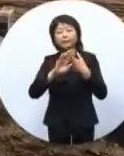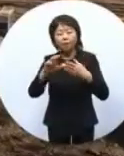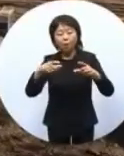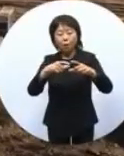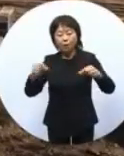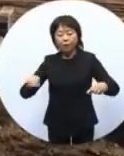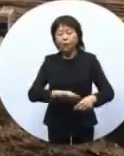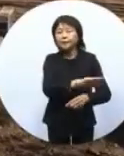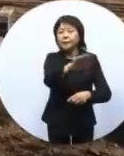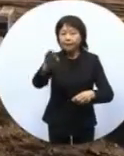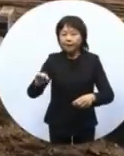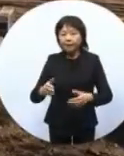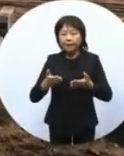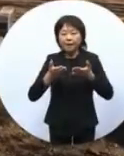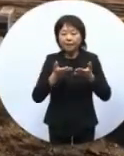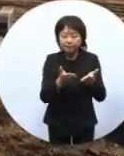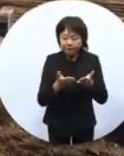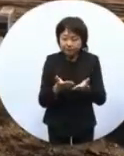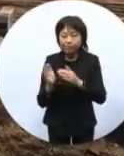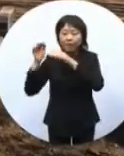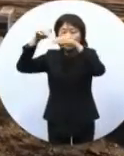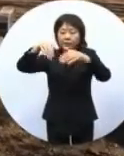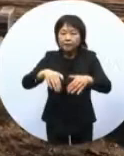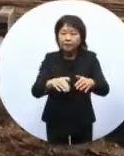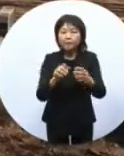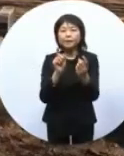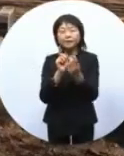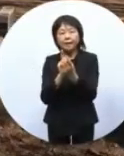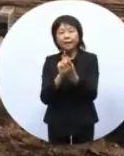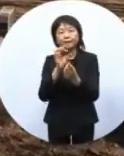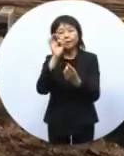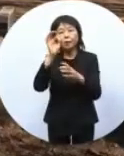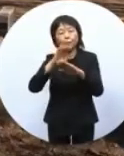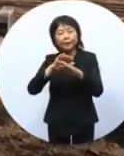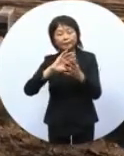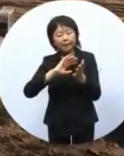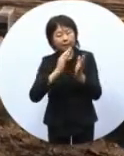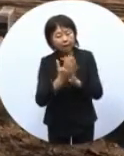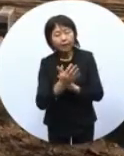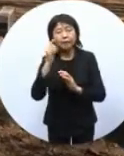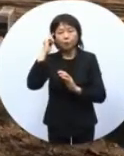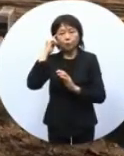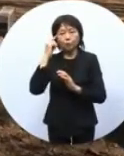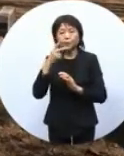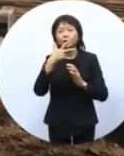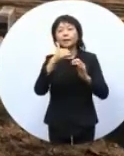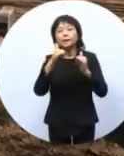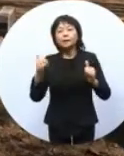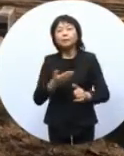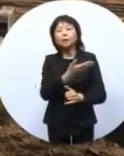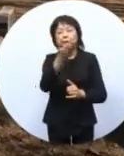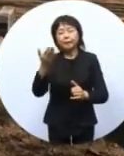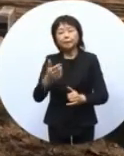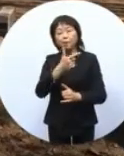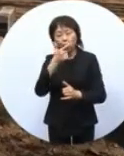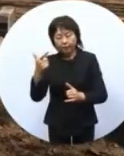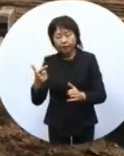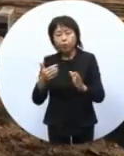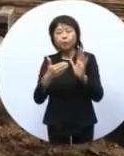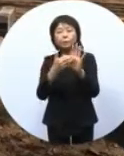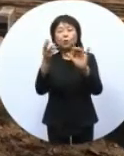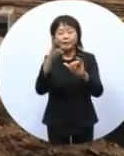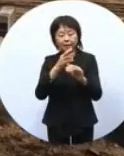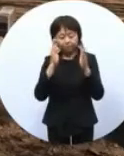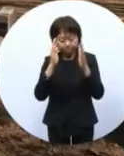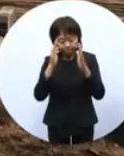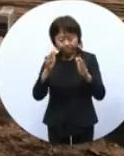体が地震であるだとか津波に対して見方というのが変わってきたかと思います。で、市民の方々も非常に防災について熱心に取り組